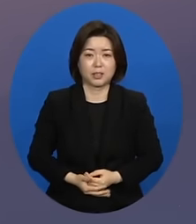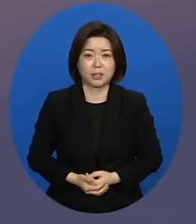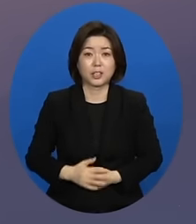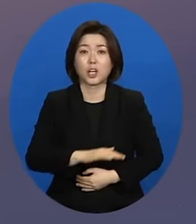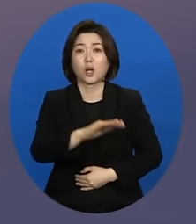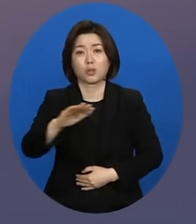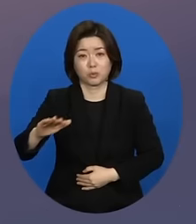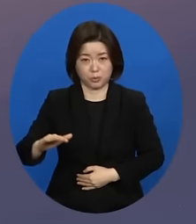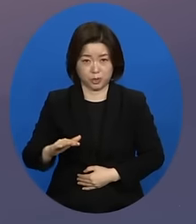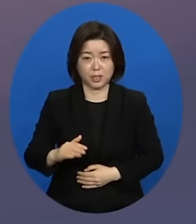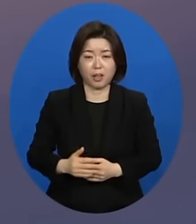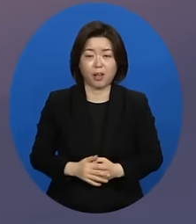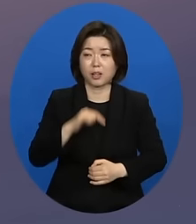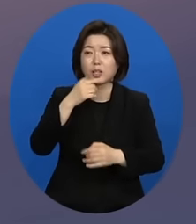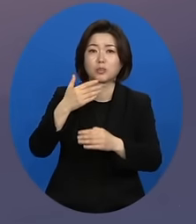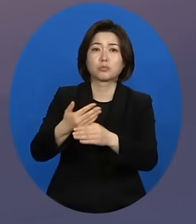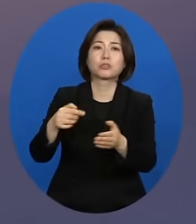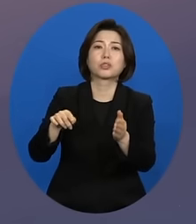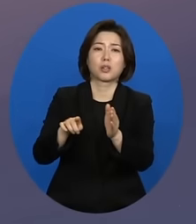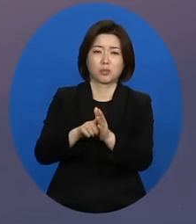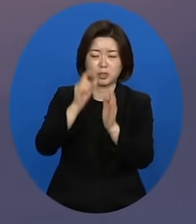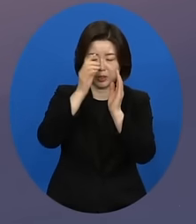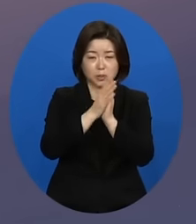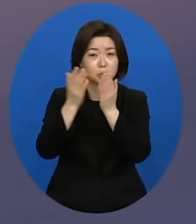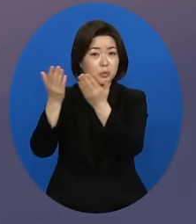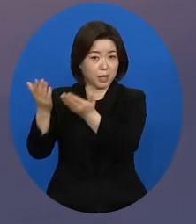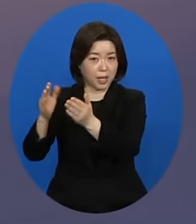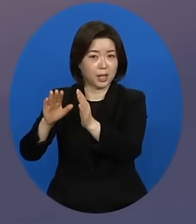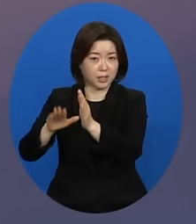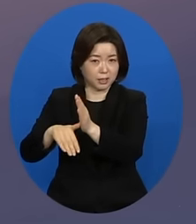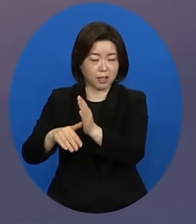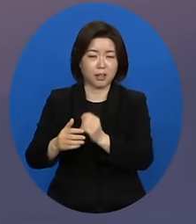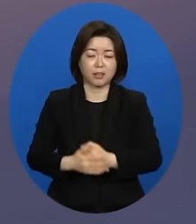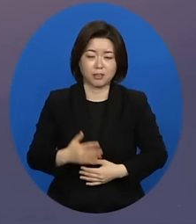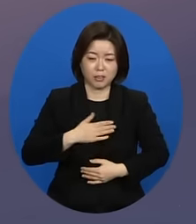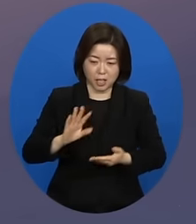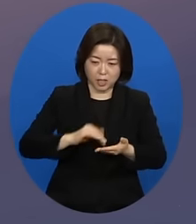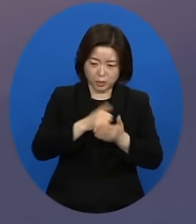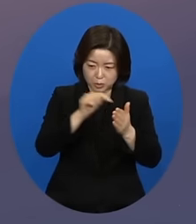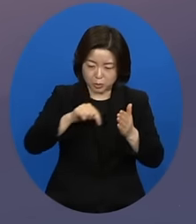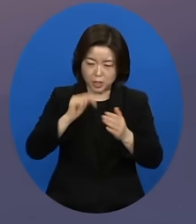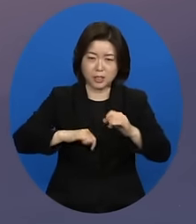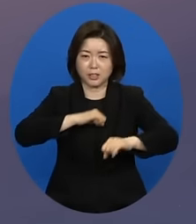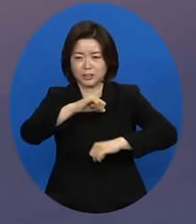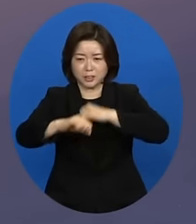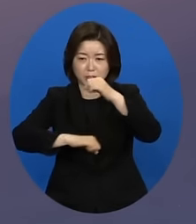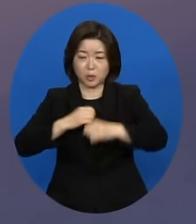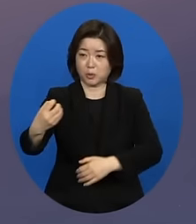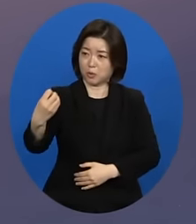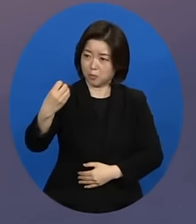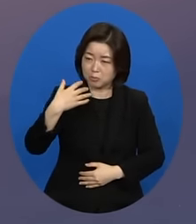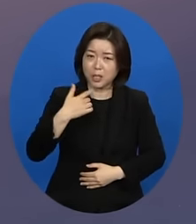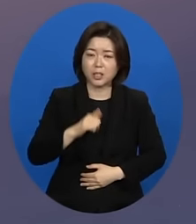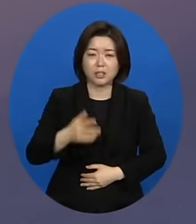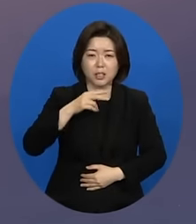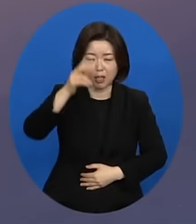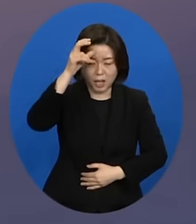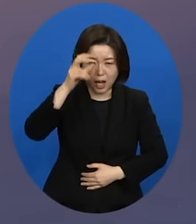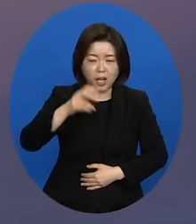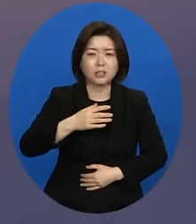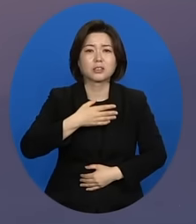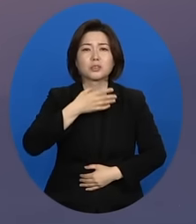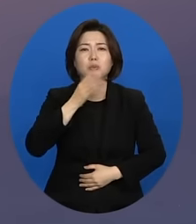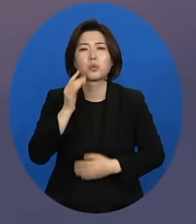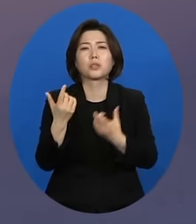우리가 북한을 위하여 기도할 때 나는 그리스도 안에서 자유하다고 말했던 평양의 한